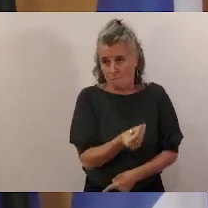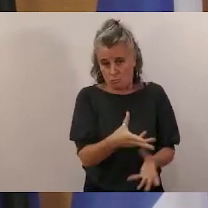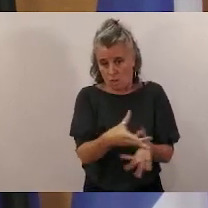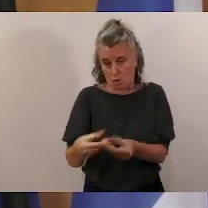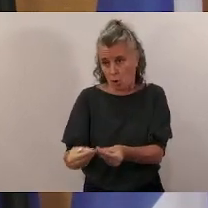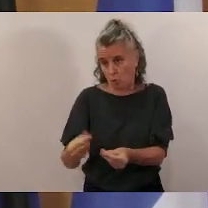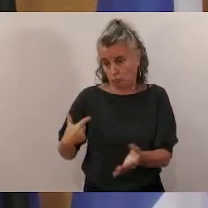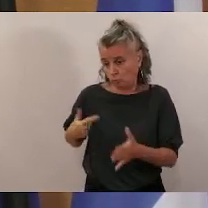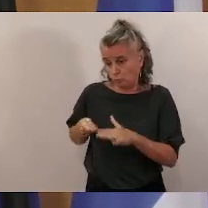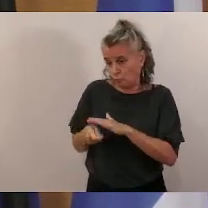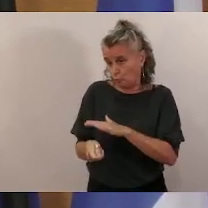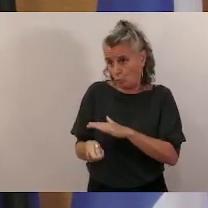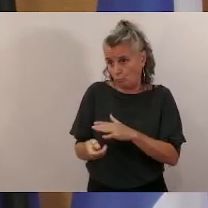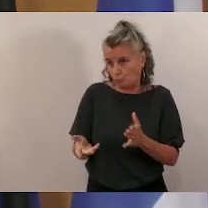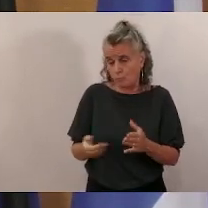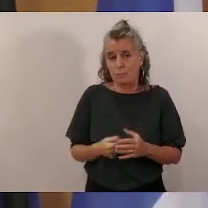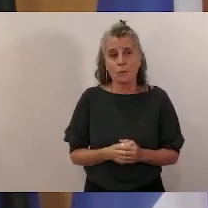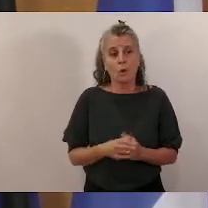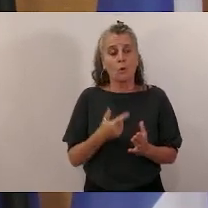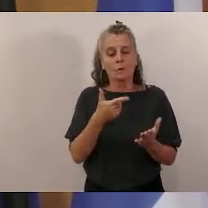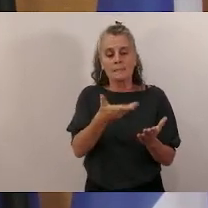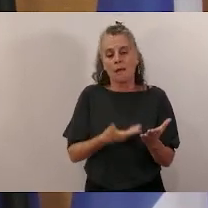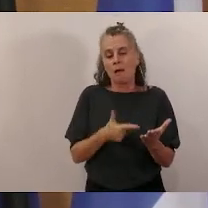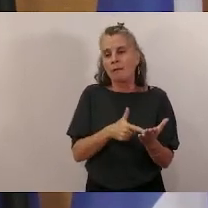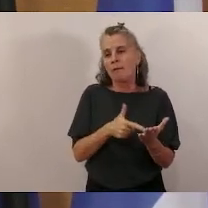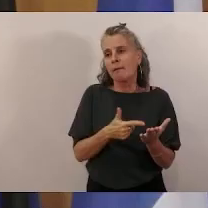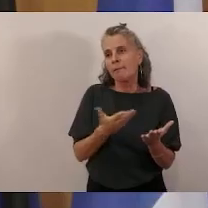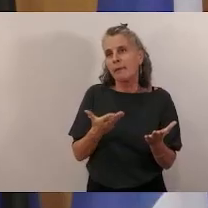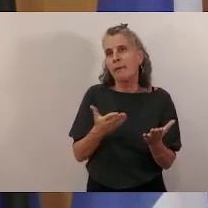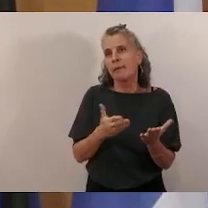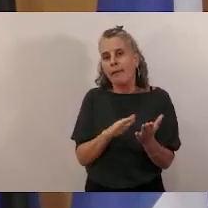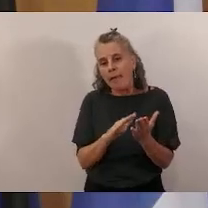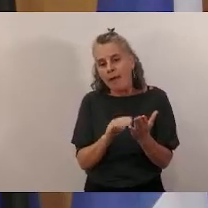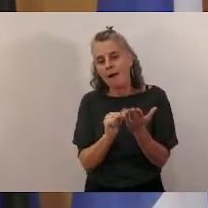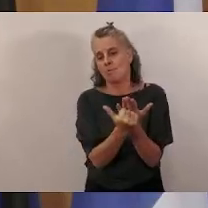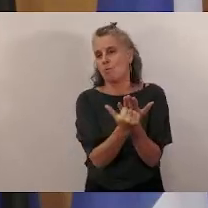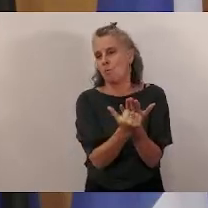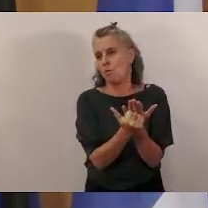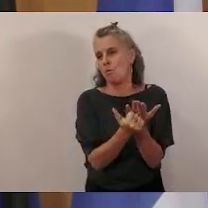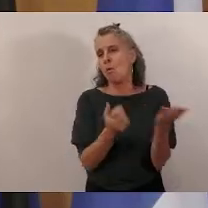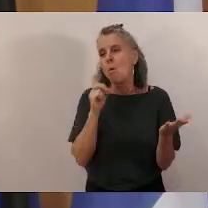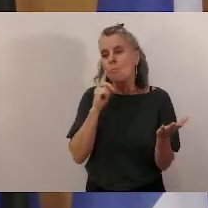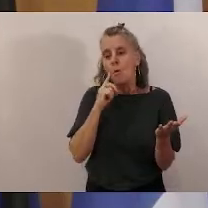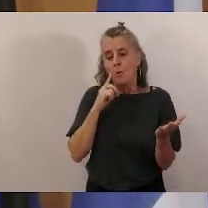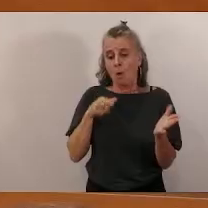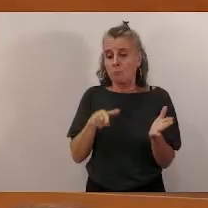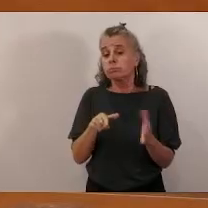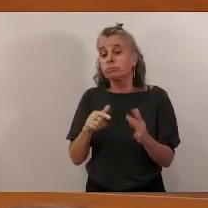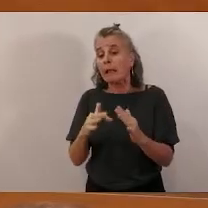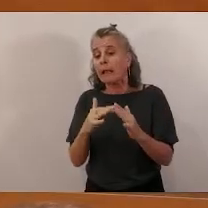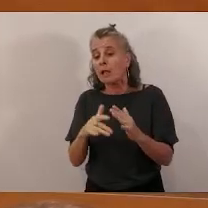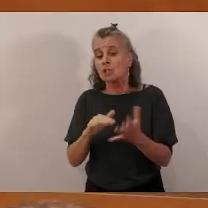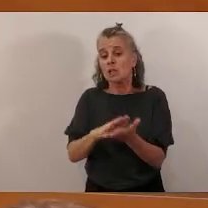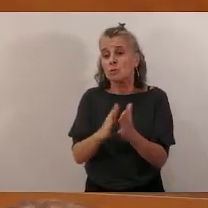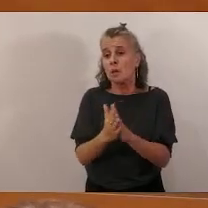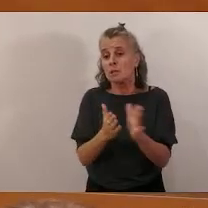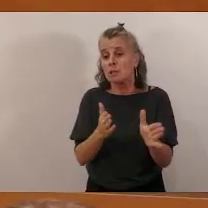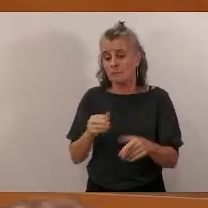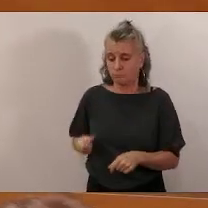des avenants que nous formulons parce qu'il y a eu une augmentation de budget pour les crèches associatives.